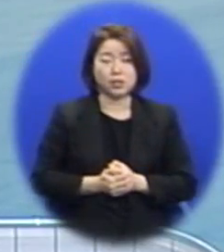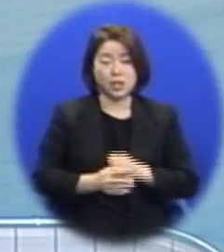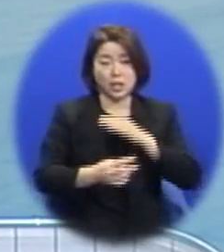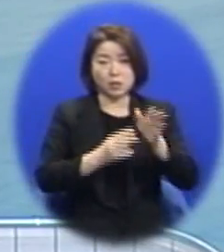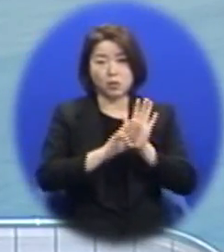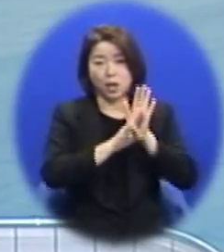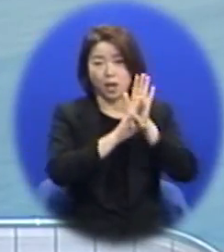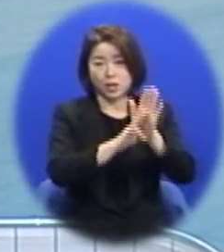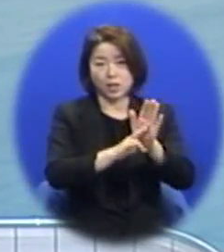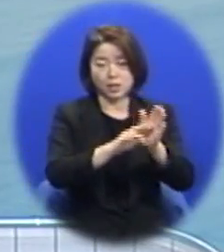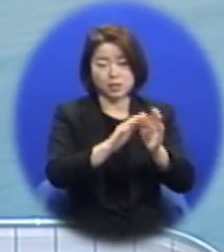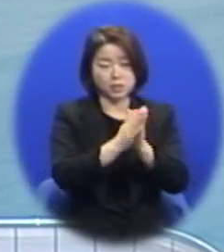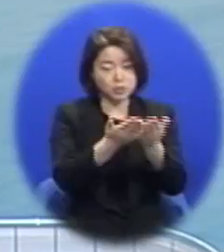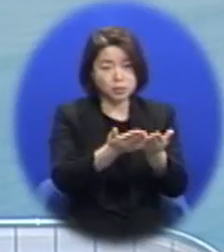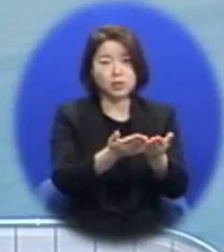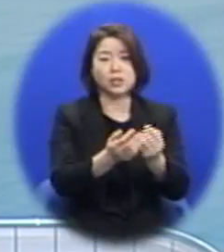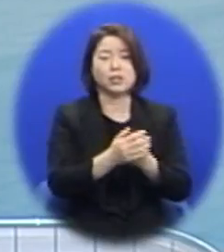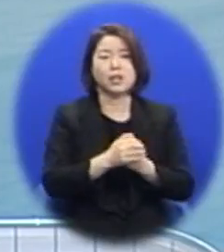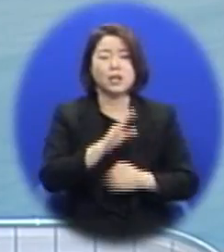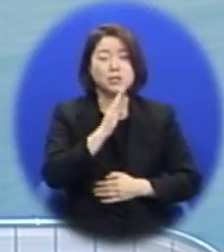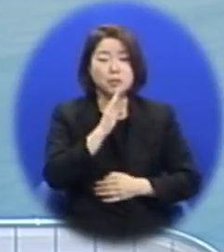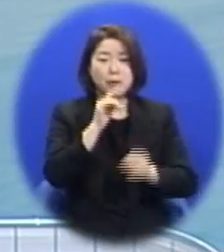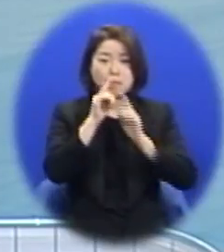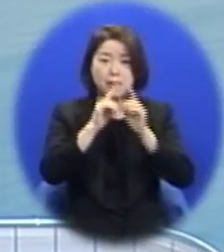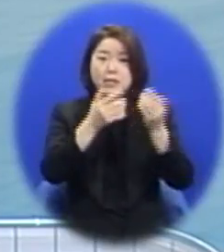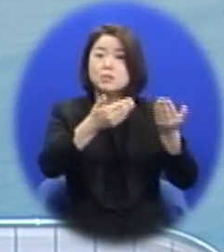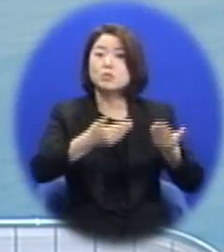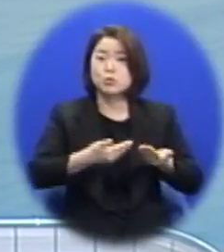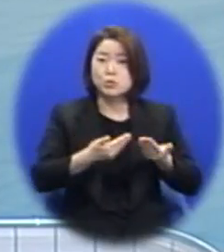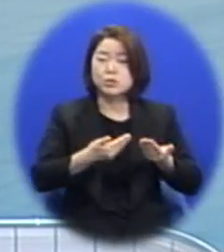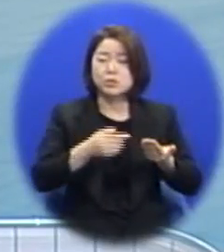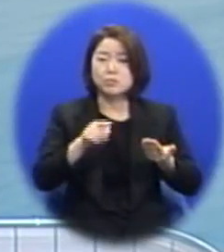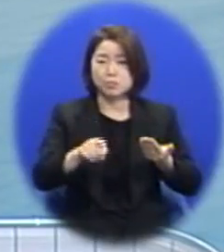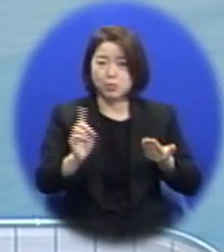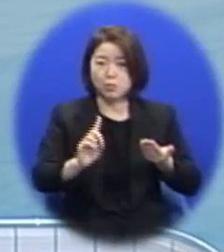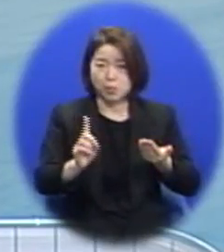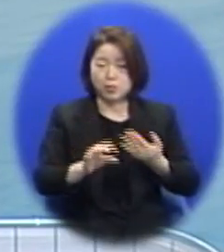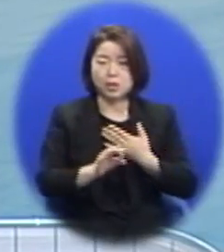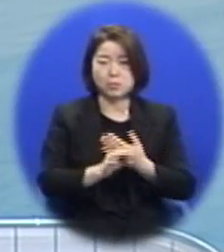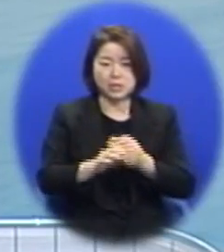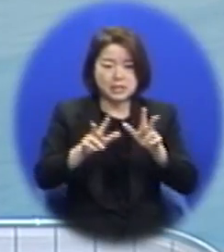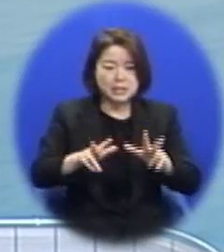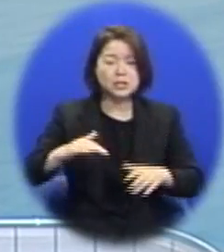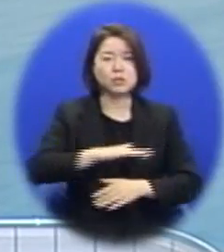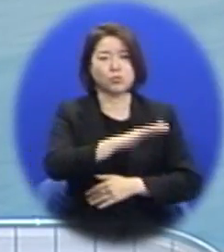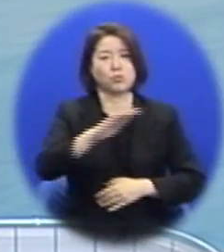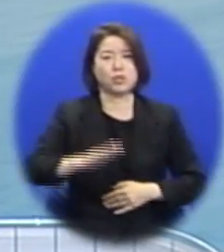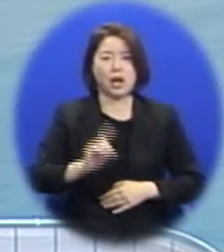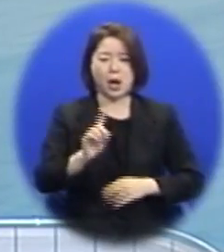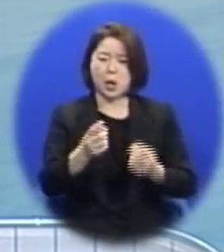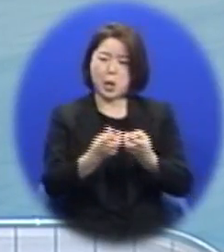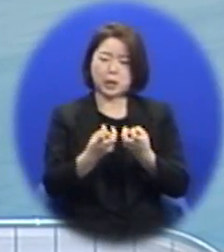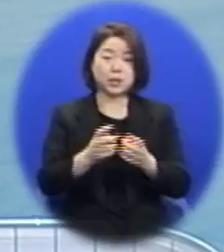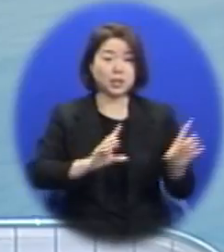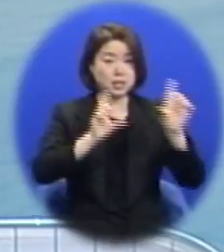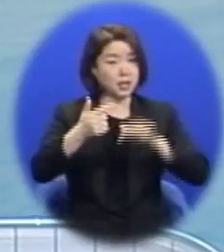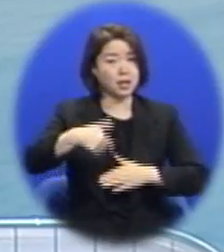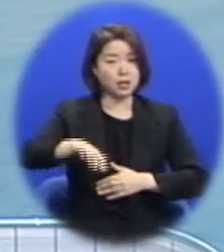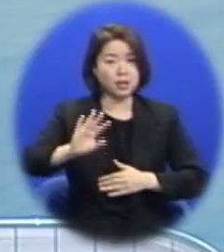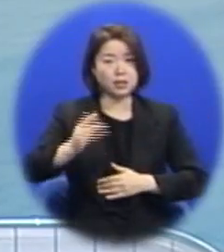요한계시록이 정말 말씀하고 싶은 것은 지금 현재 우리가 어떻게 살아야 하는가 하는